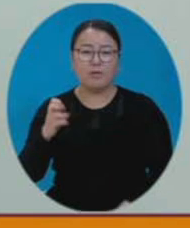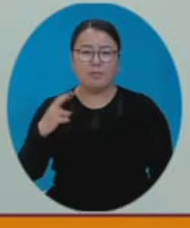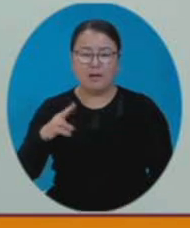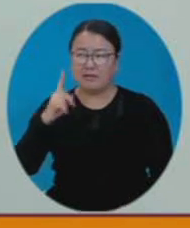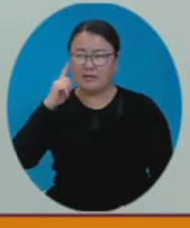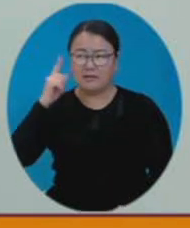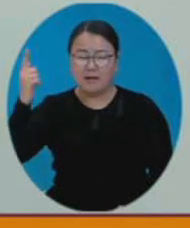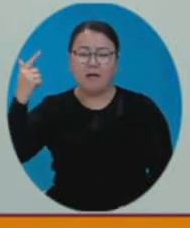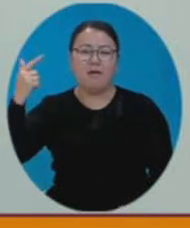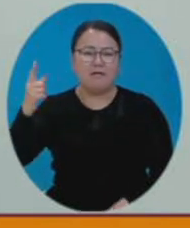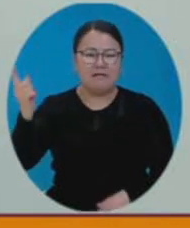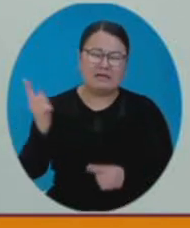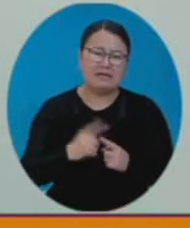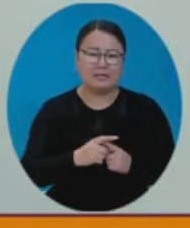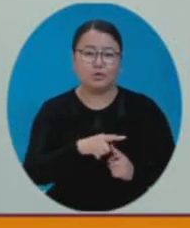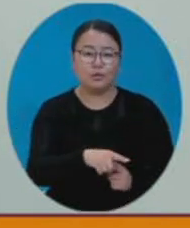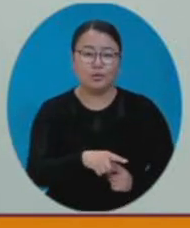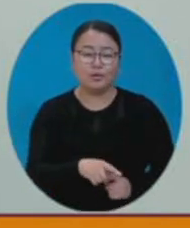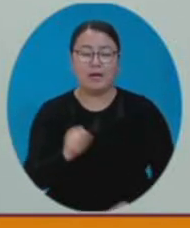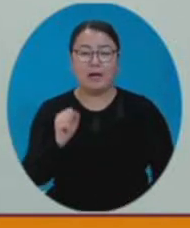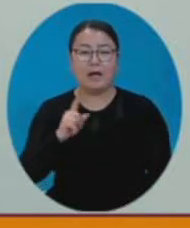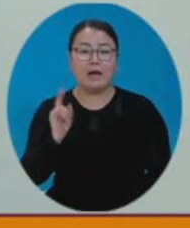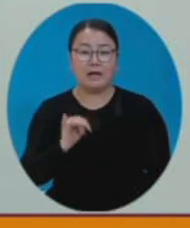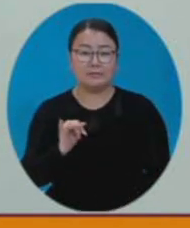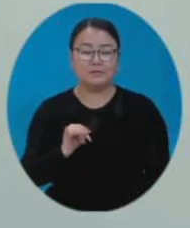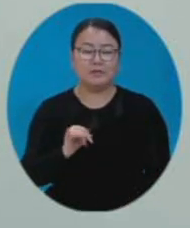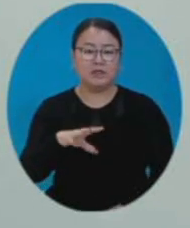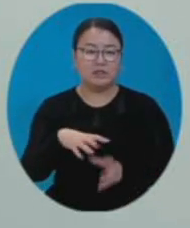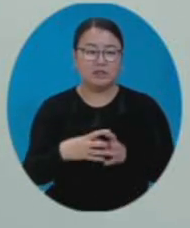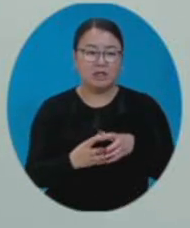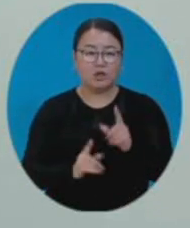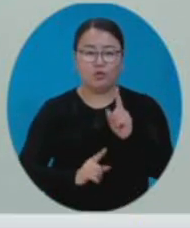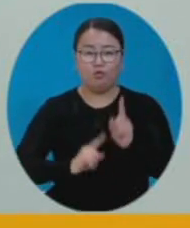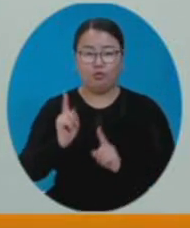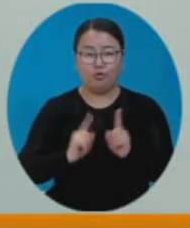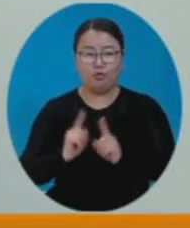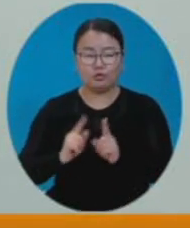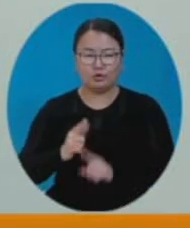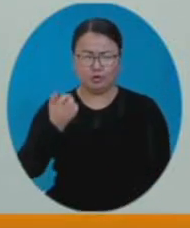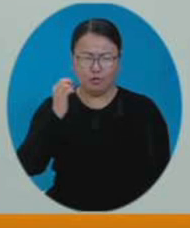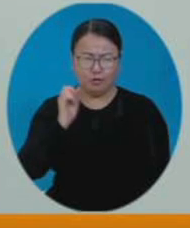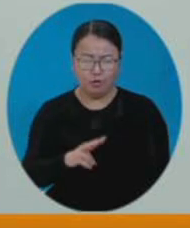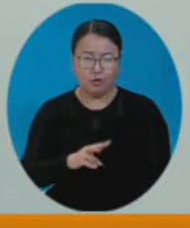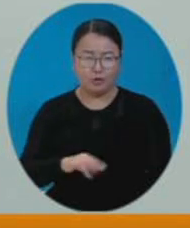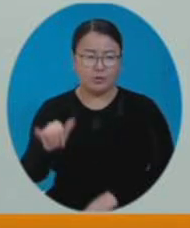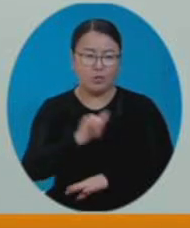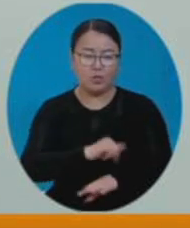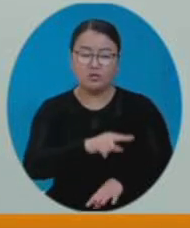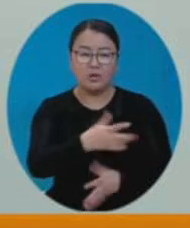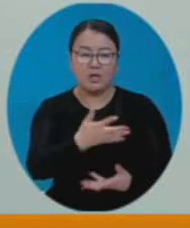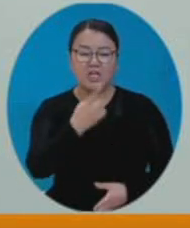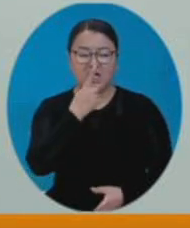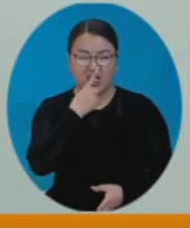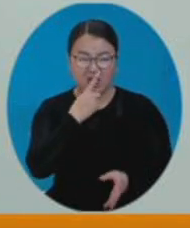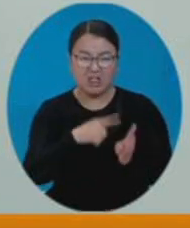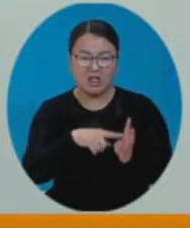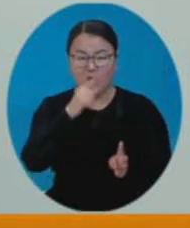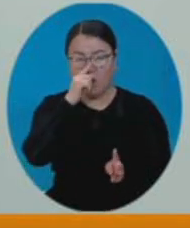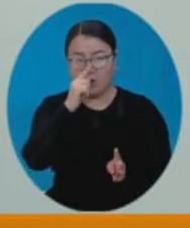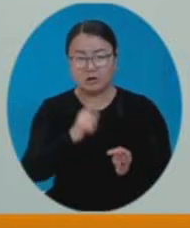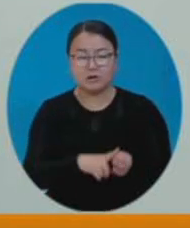байдаг. Яагаад тэгчэл төхөөр Азад одоо дэлхийд өрсөлдөг гол орнууд бүгд Азад байдаг. Хятад,